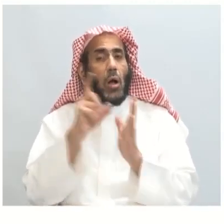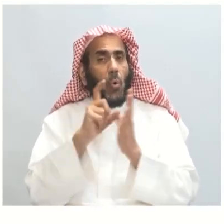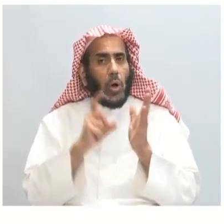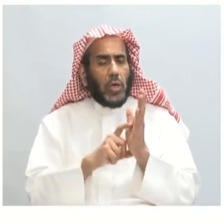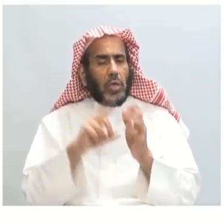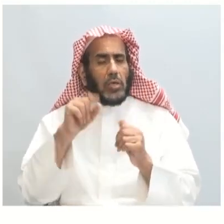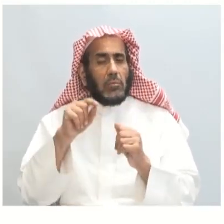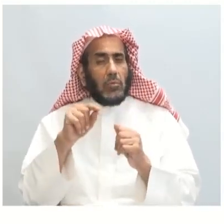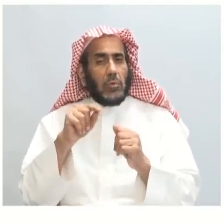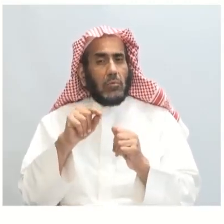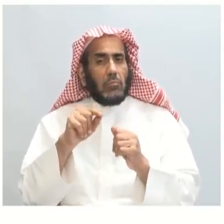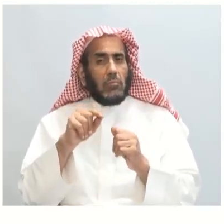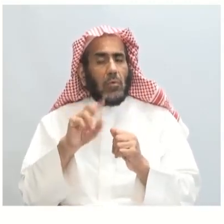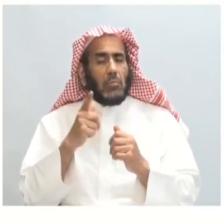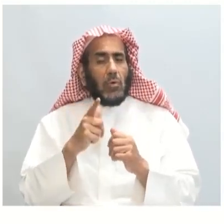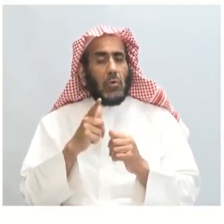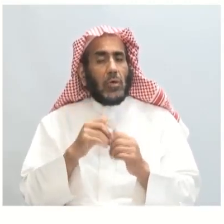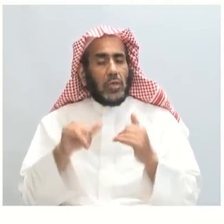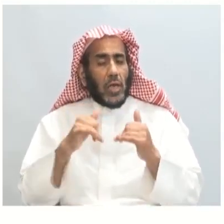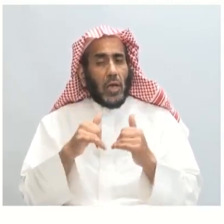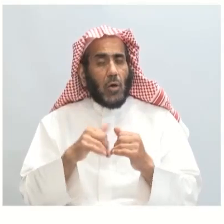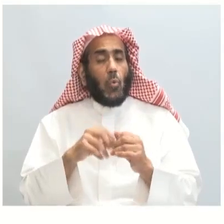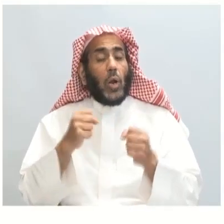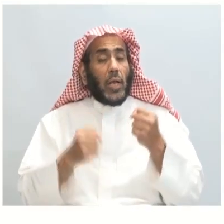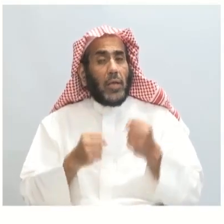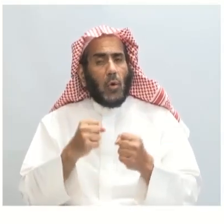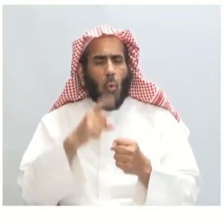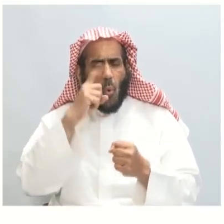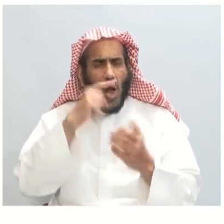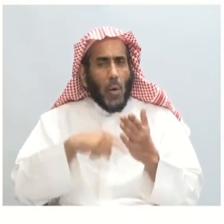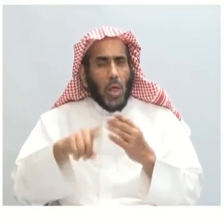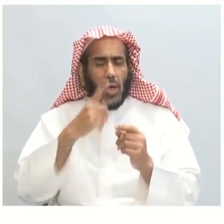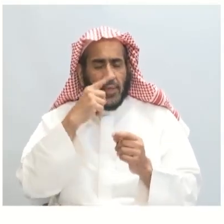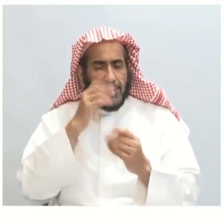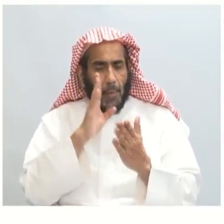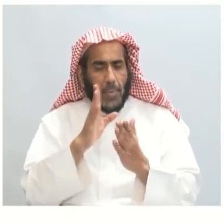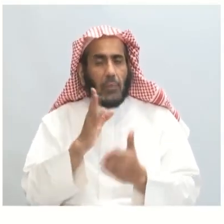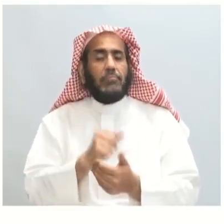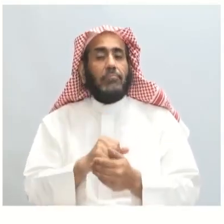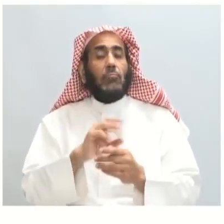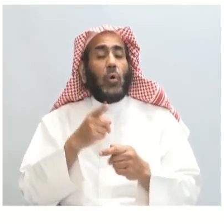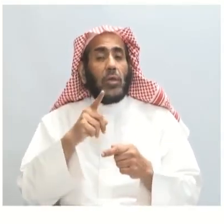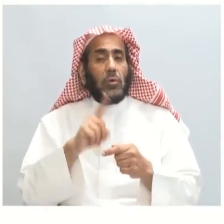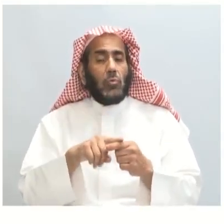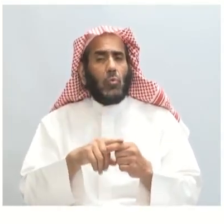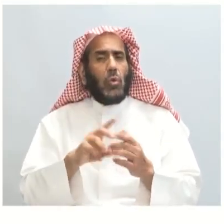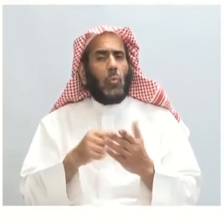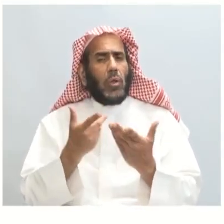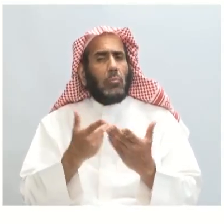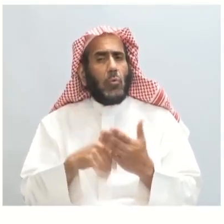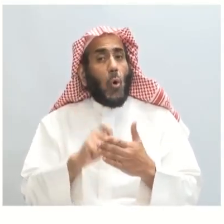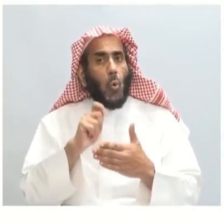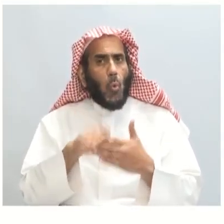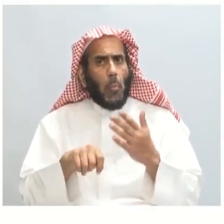احسنتم لي لماذا للطريق والقياده ويجب علينا الالتزام بها ايضا ماذا وضعت ماذا